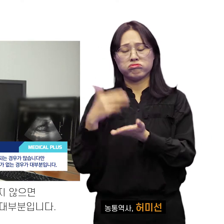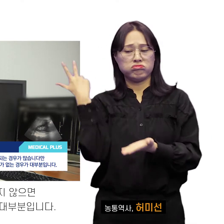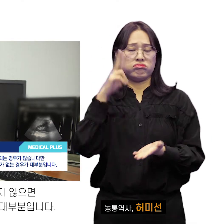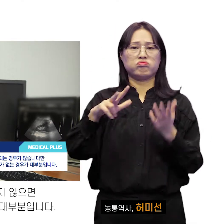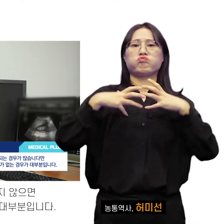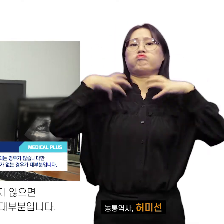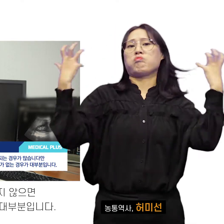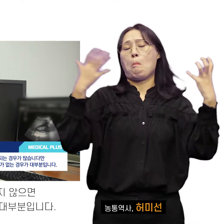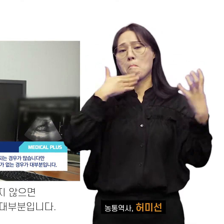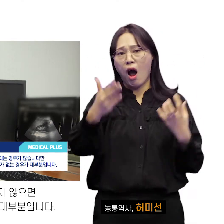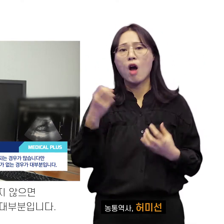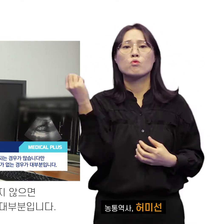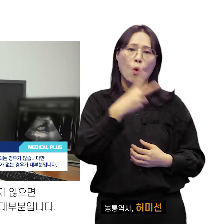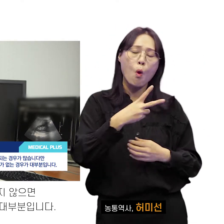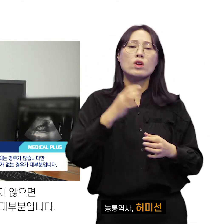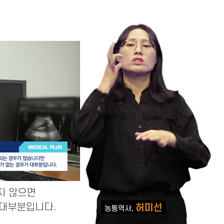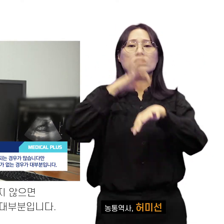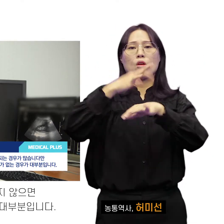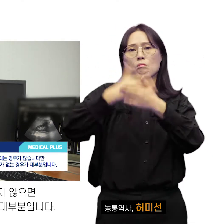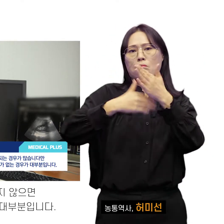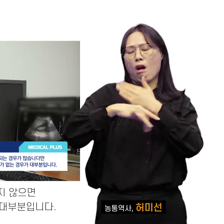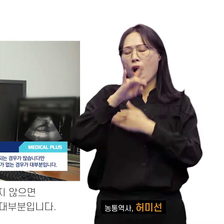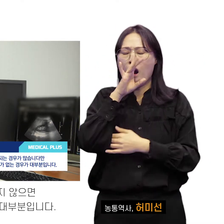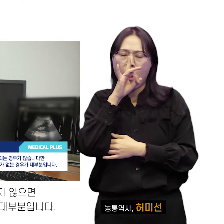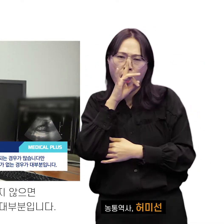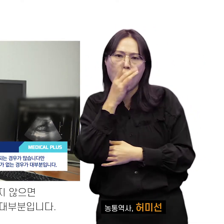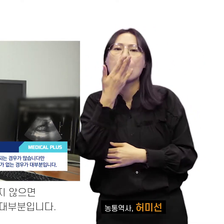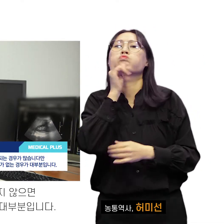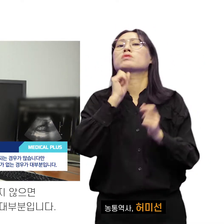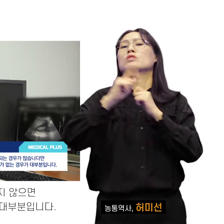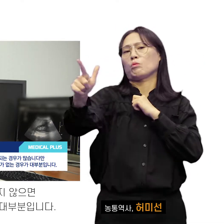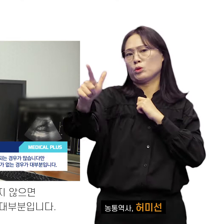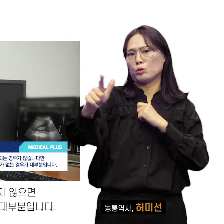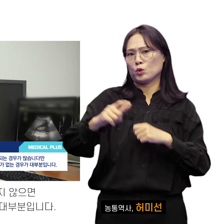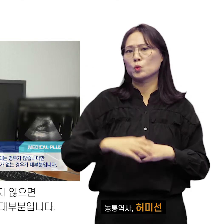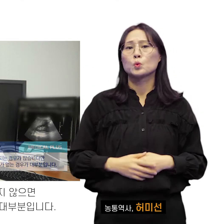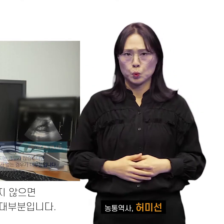않으면 요요 현상 혹은 효과가 없는 경우가 대부분입니다.